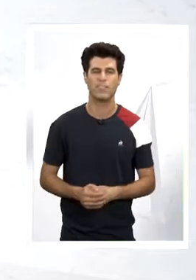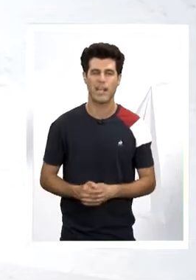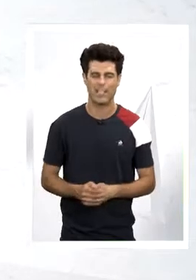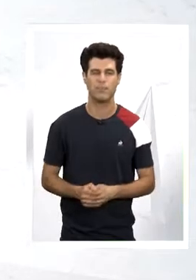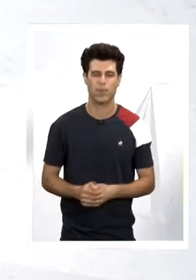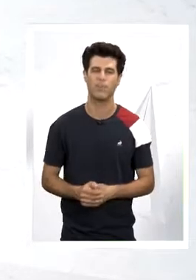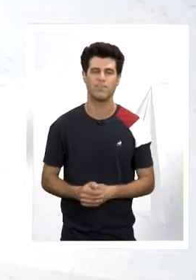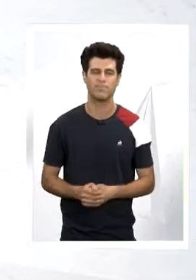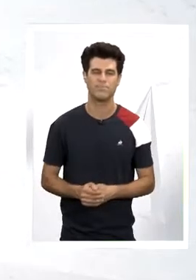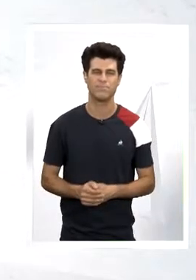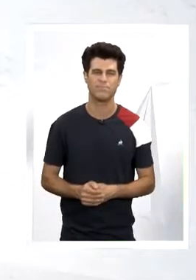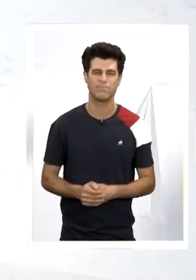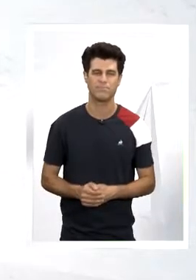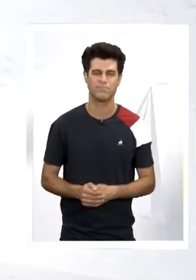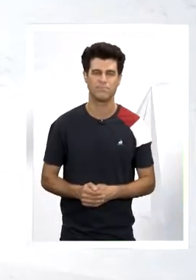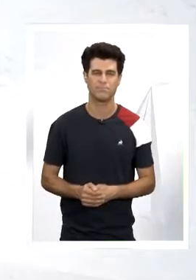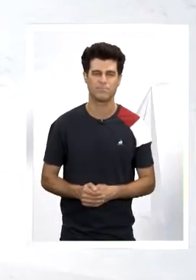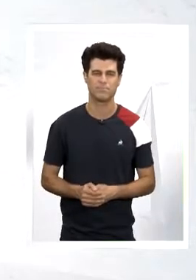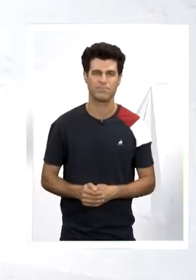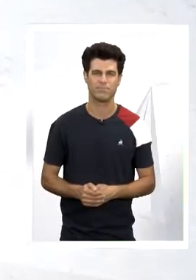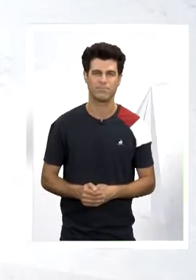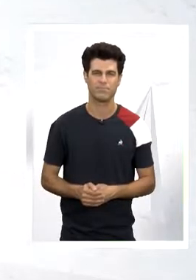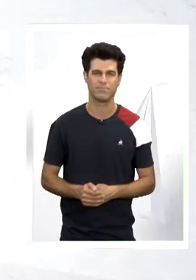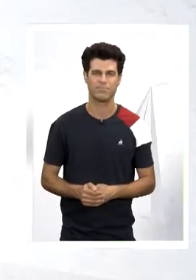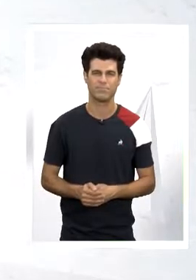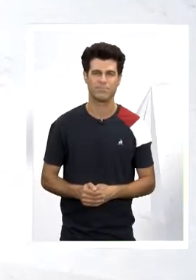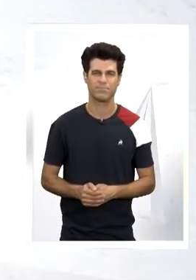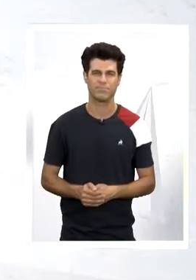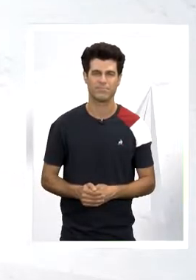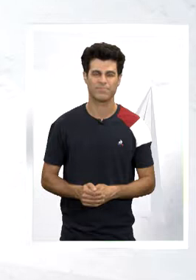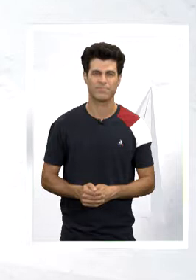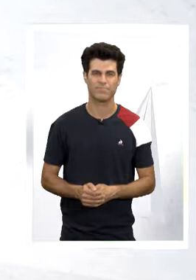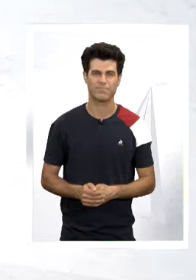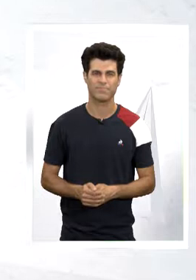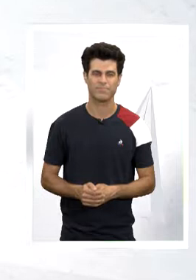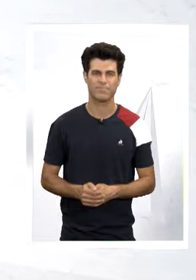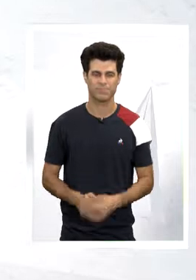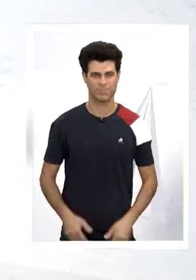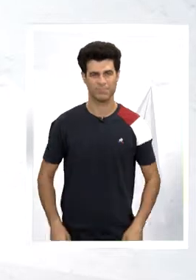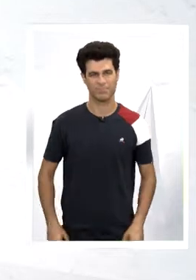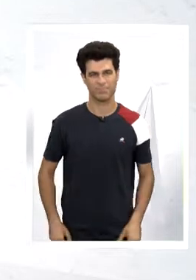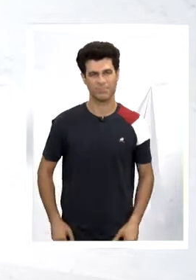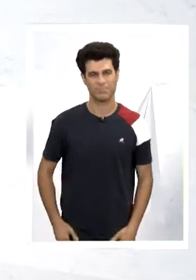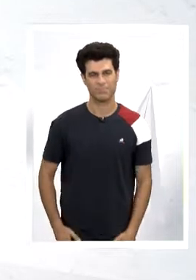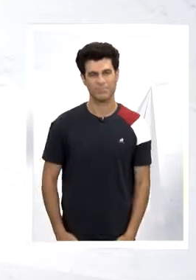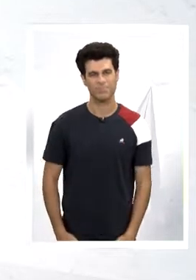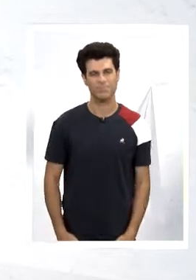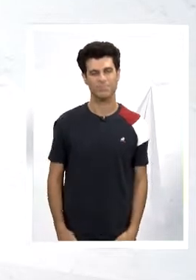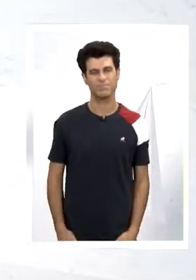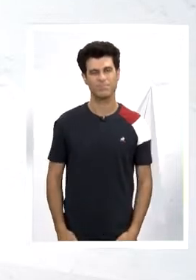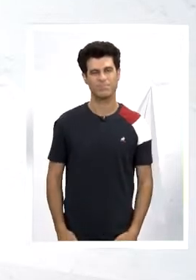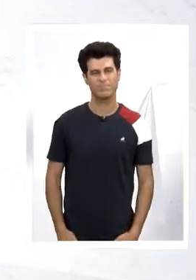מאוד מתגעגעים, נכון? מאוד. מאוד מאוד, אבל הטכנולוגיה עוזרת